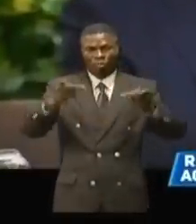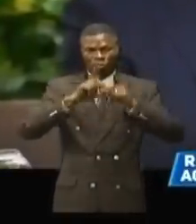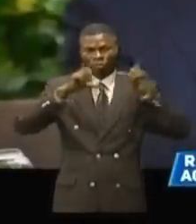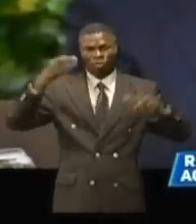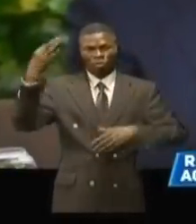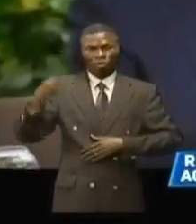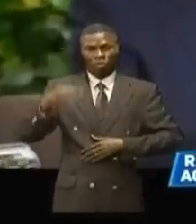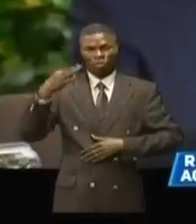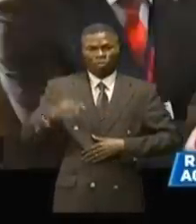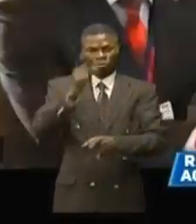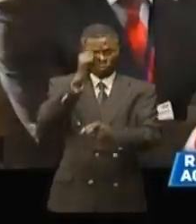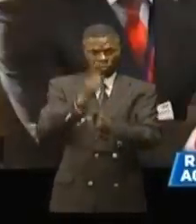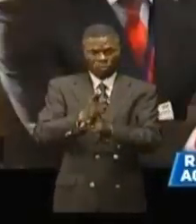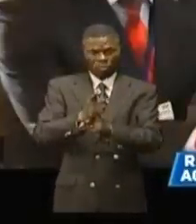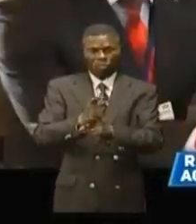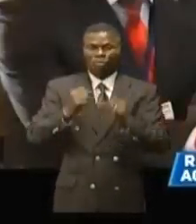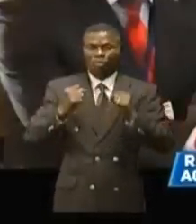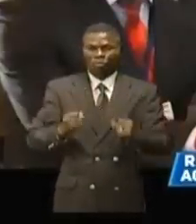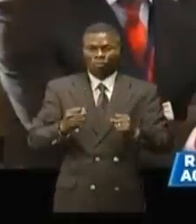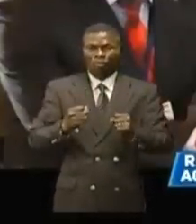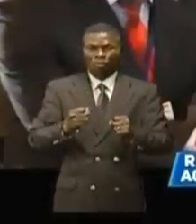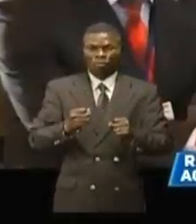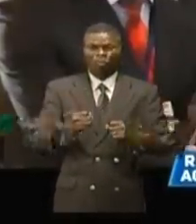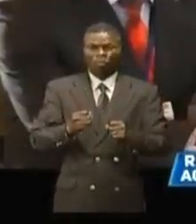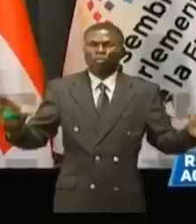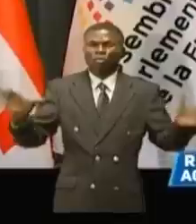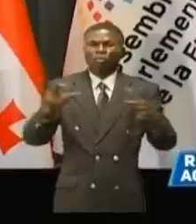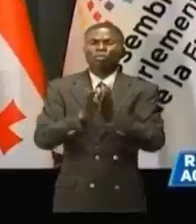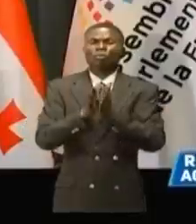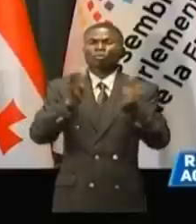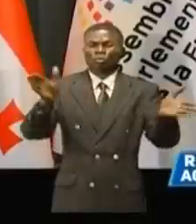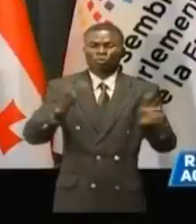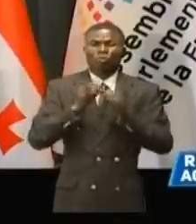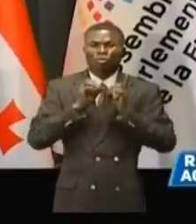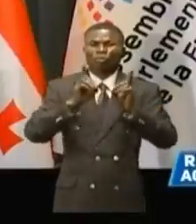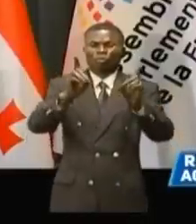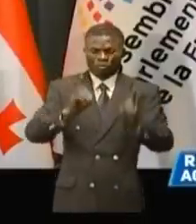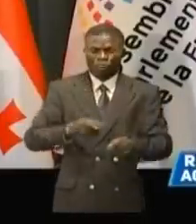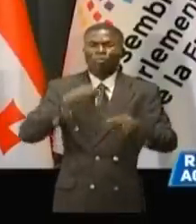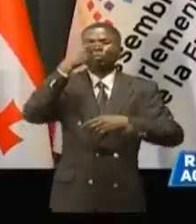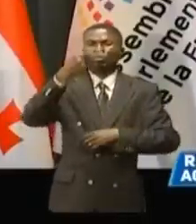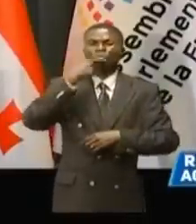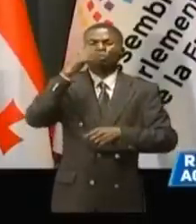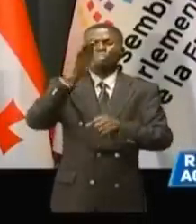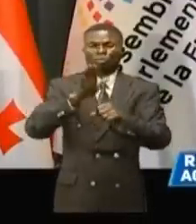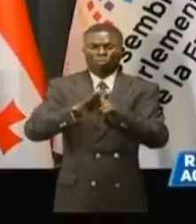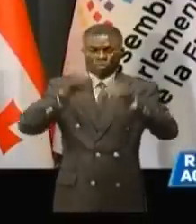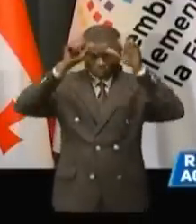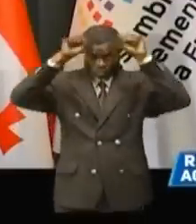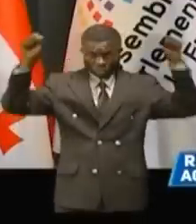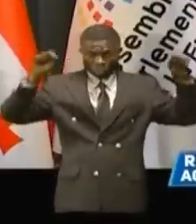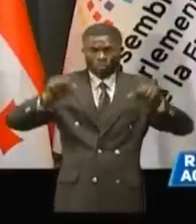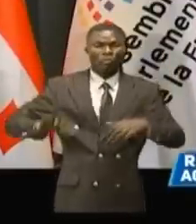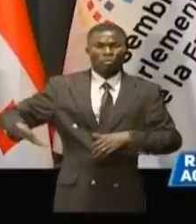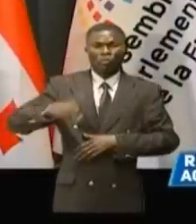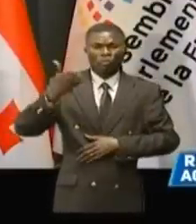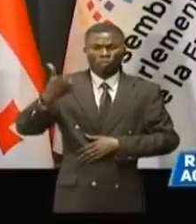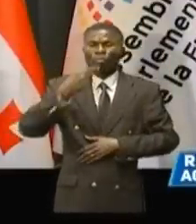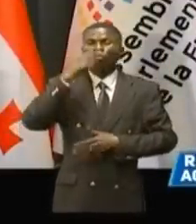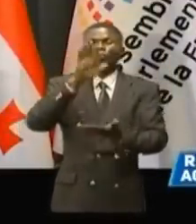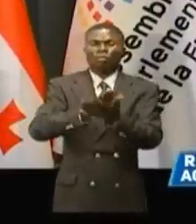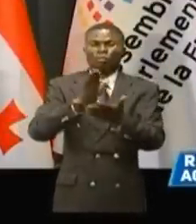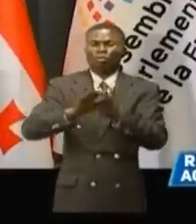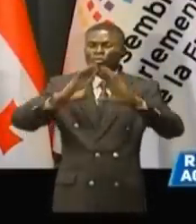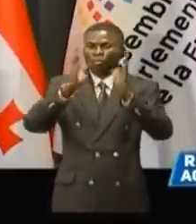francophone plus juste, plus durable et plus inclusif. Les discours ont été entendus. La présidente de la Géorgie a félicité tous